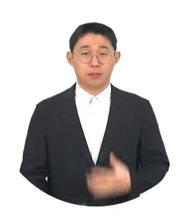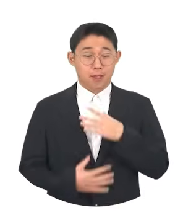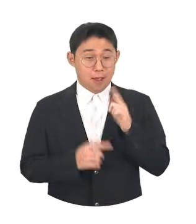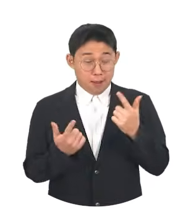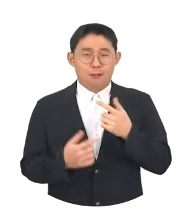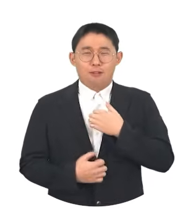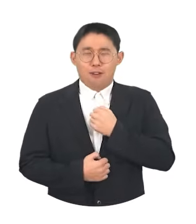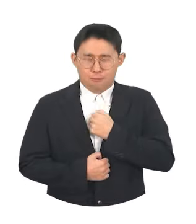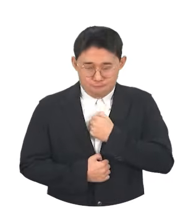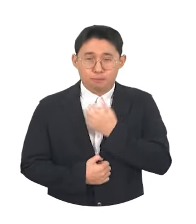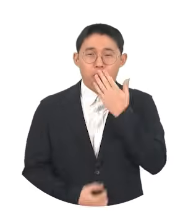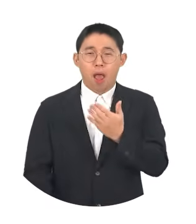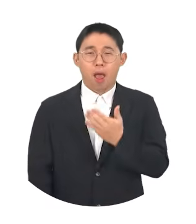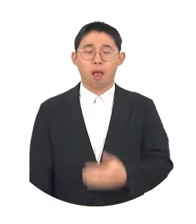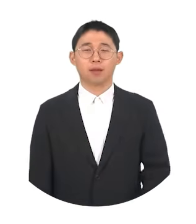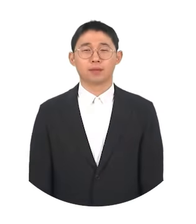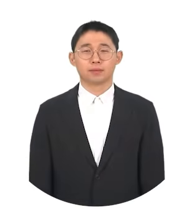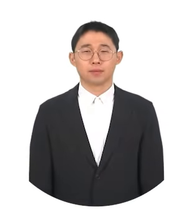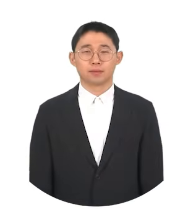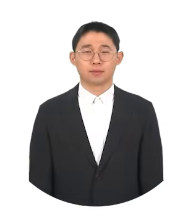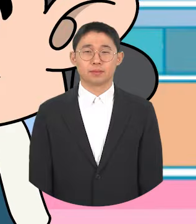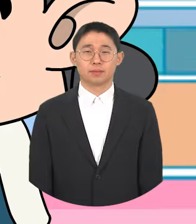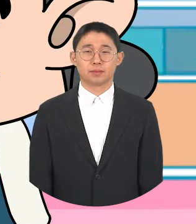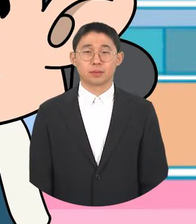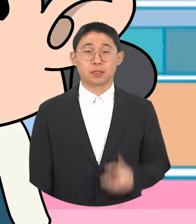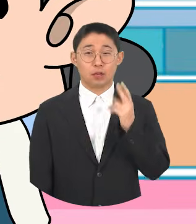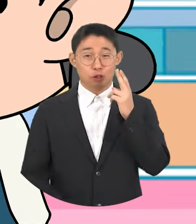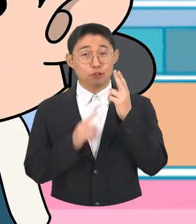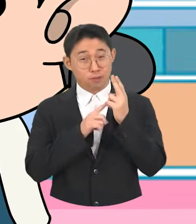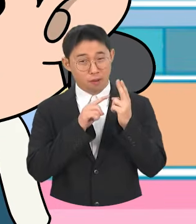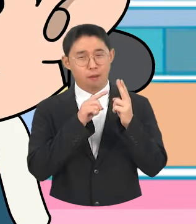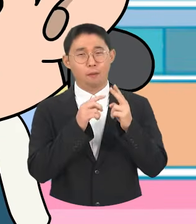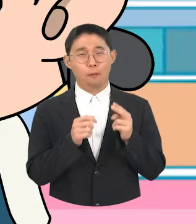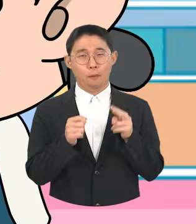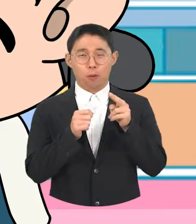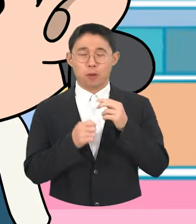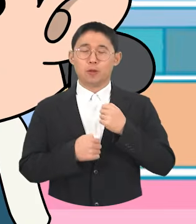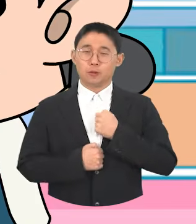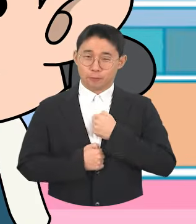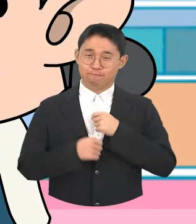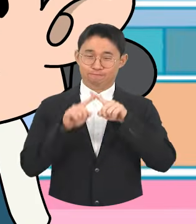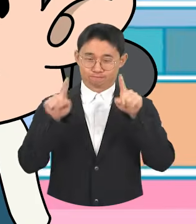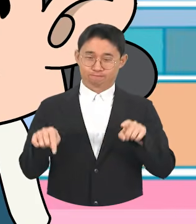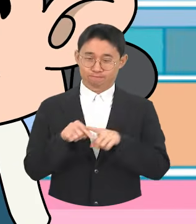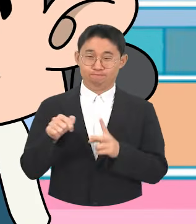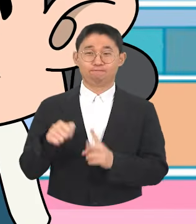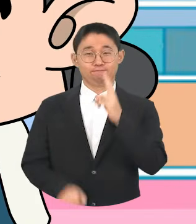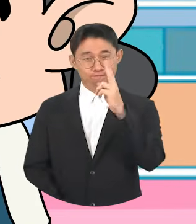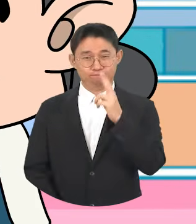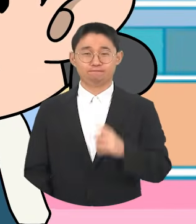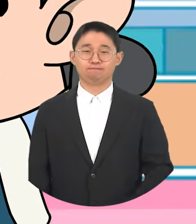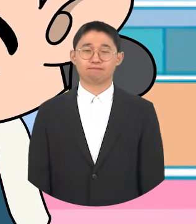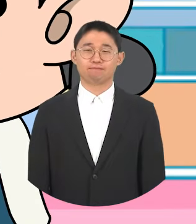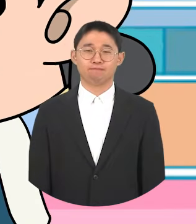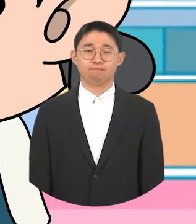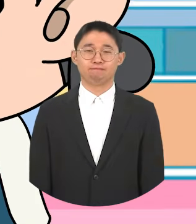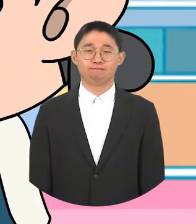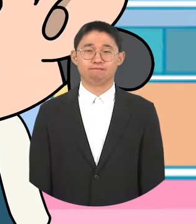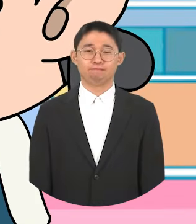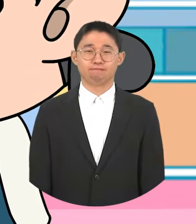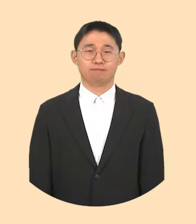않아서 안전하게 자를 수 있답니다. 가위 구멍에 손가락을 넣고 종이나 천을 조심히